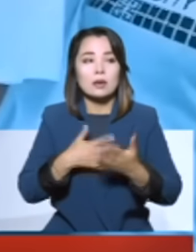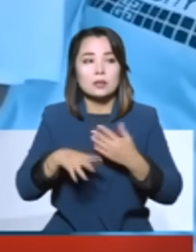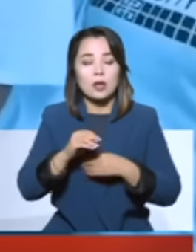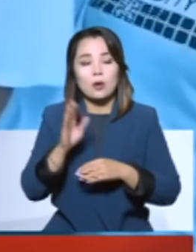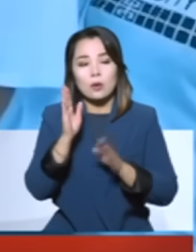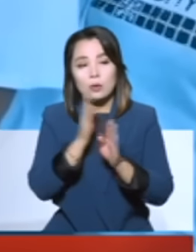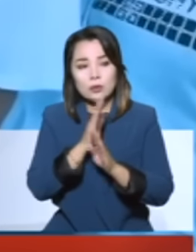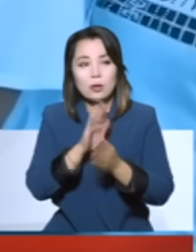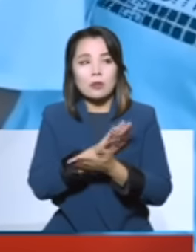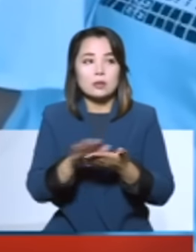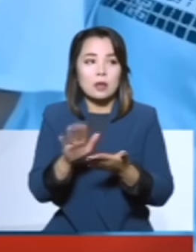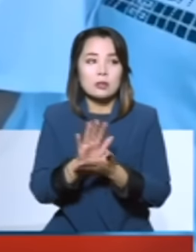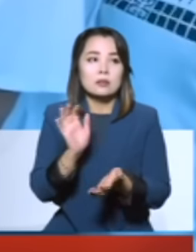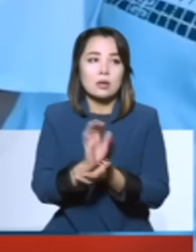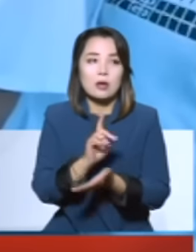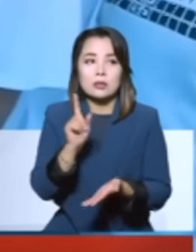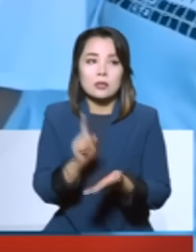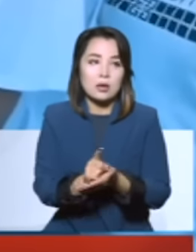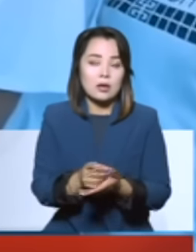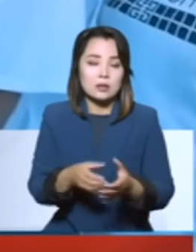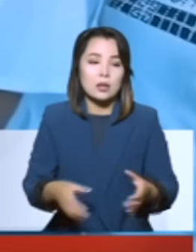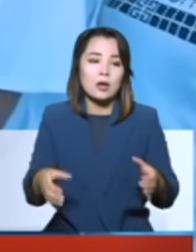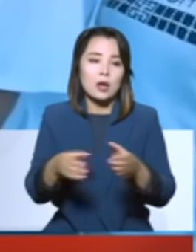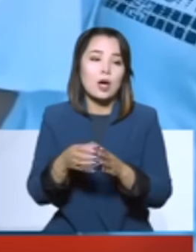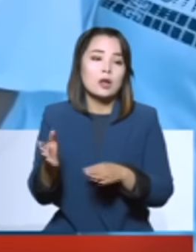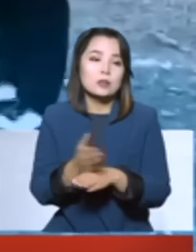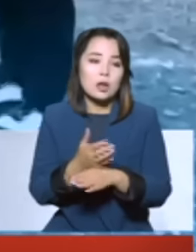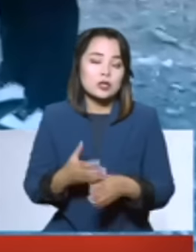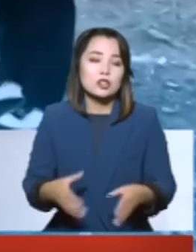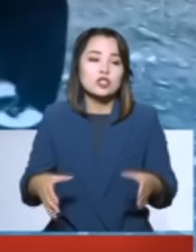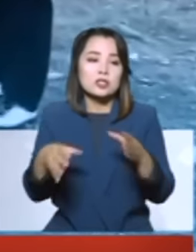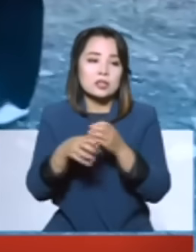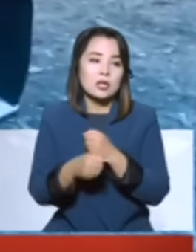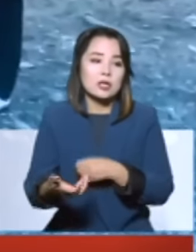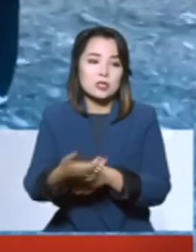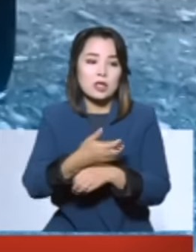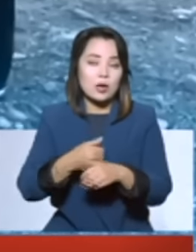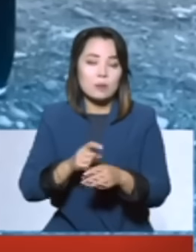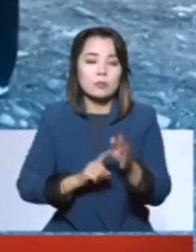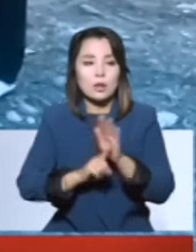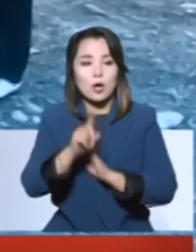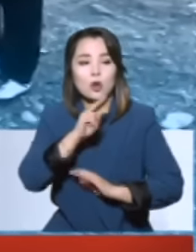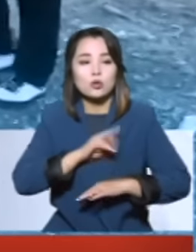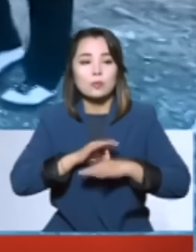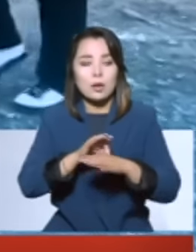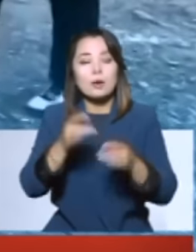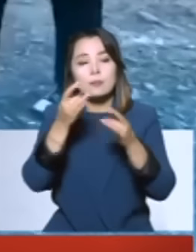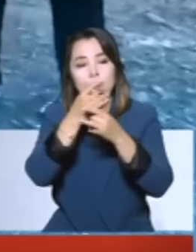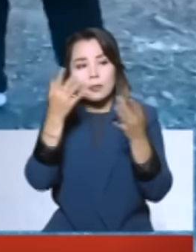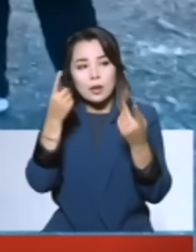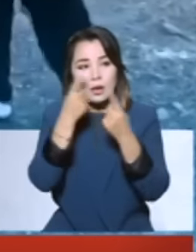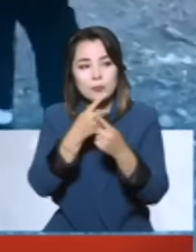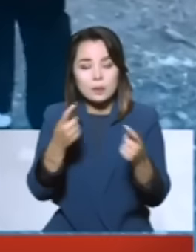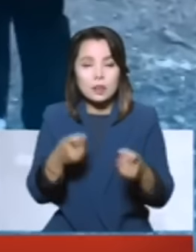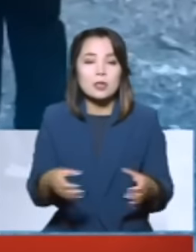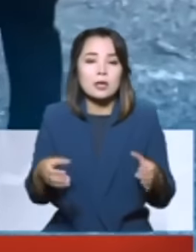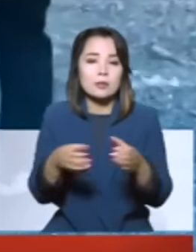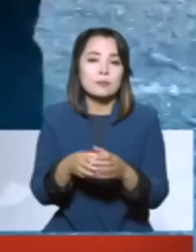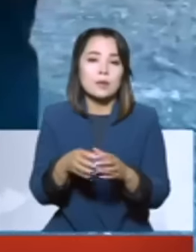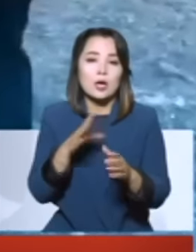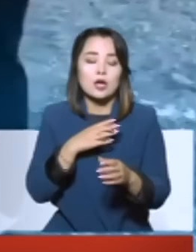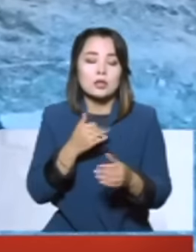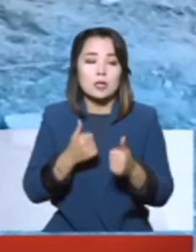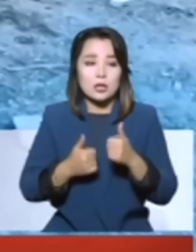қорғау мақсатында қоқыстарды жинап сұрыптау жұмыстарын ұйымдастырды. Мәдени және ақпарат министрлігінің ақпаратынша,